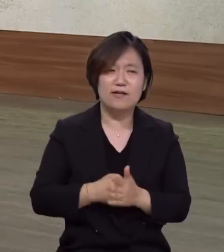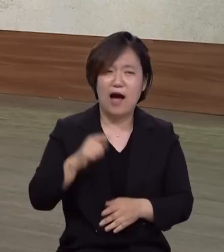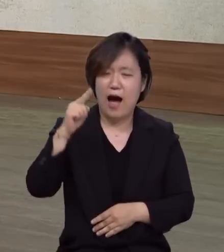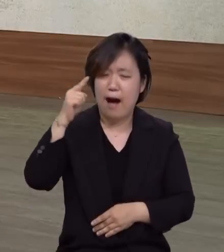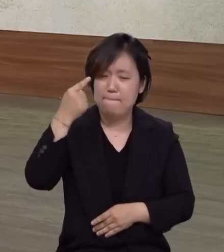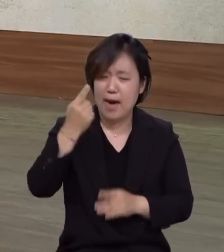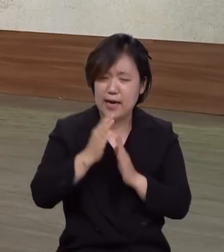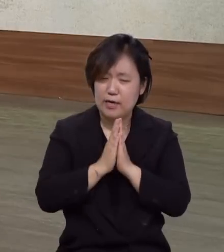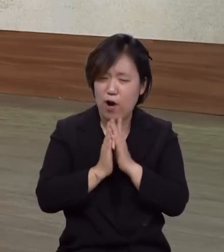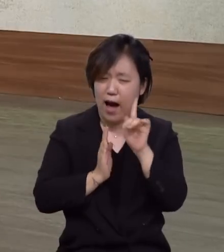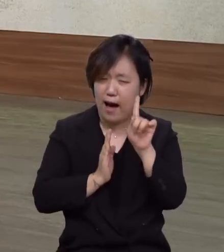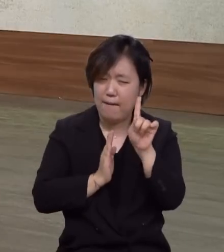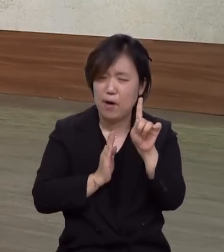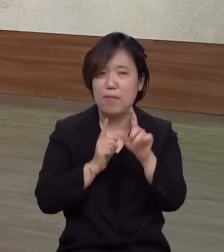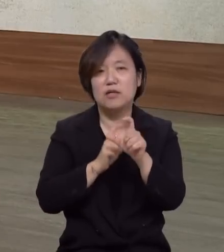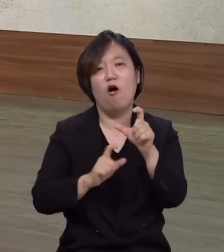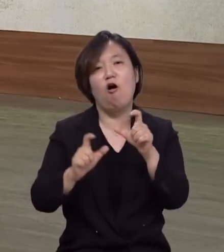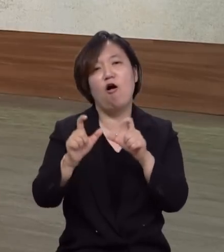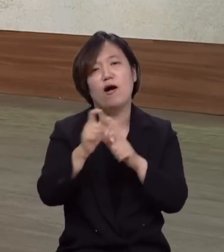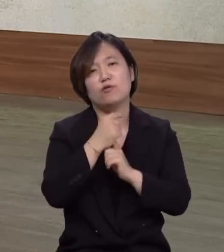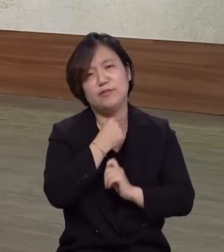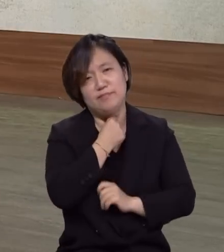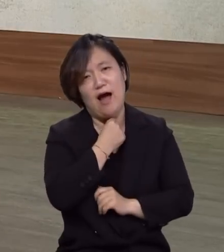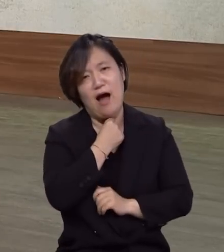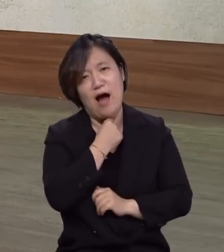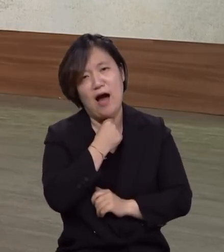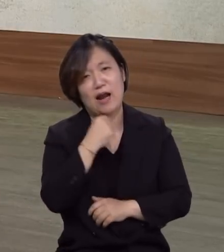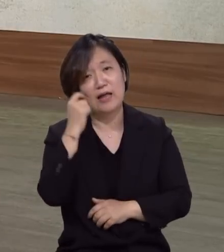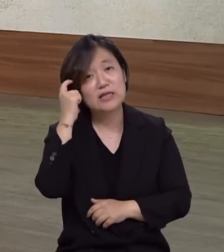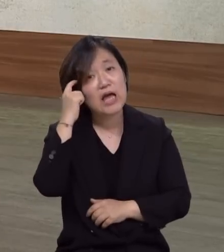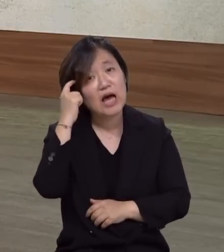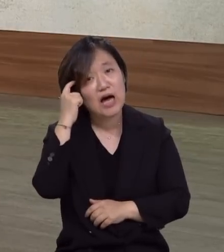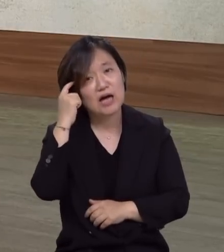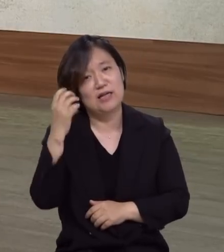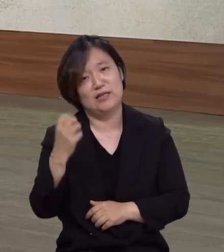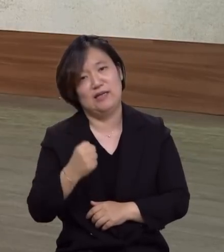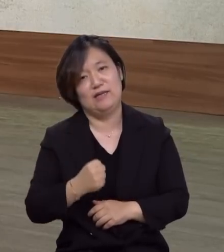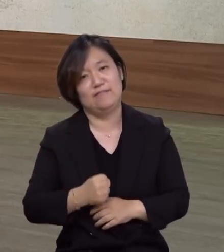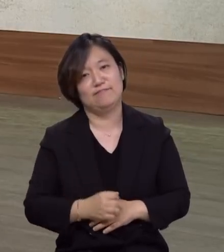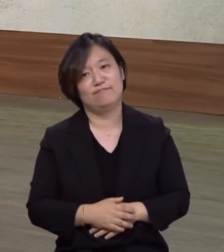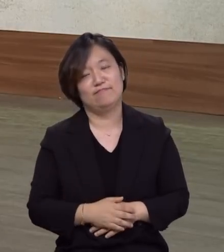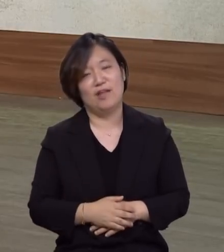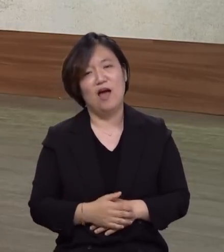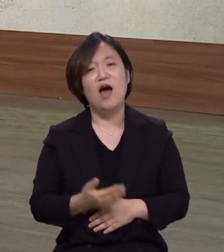그 탑의 끄트머리가 딱 바로 쓸 텐데 하셨지만